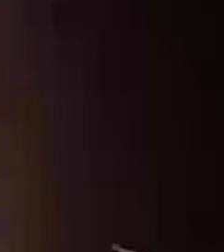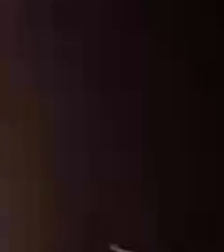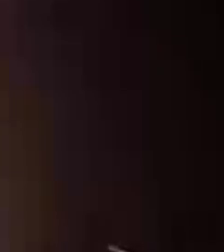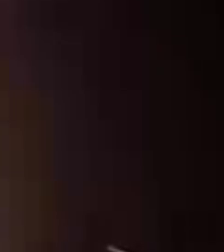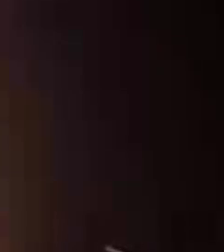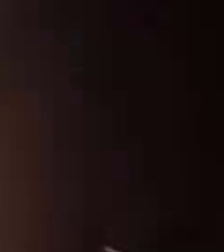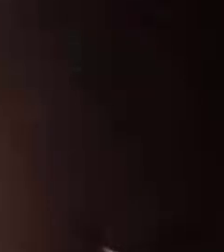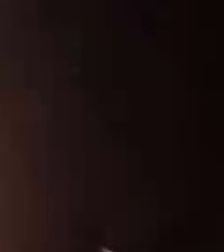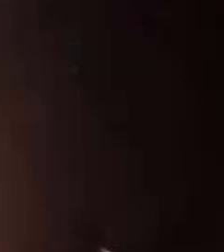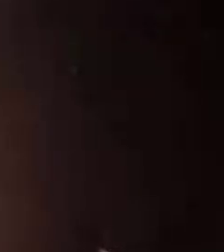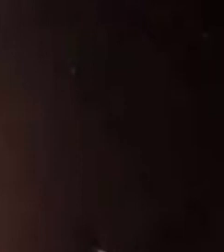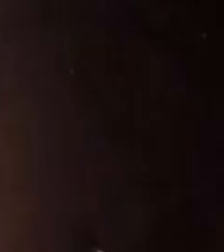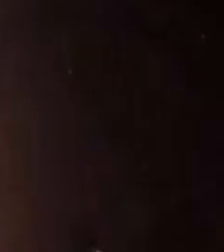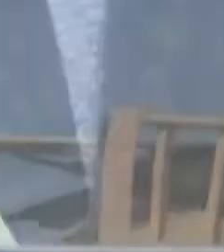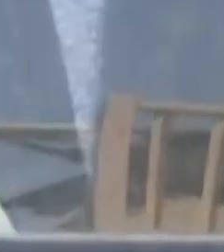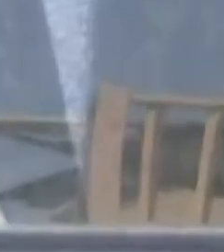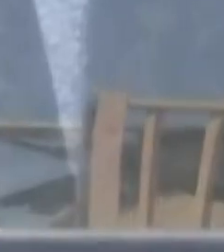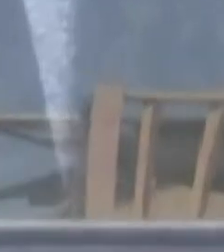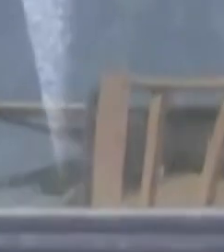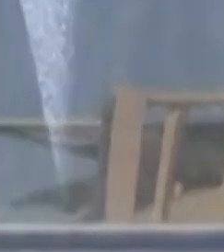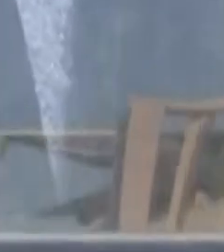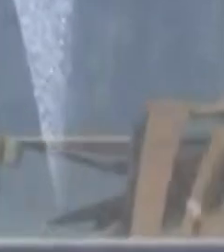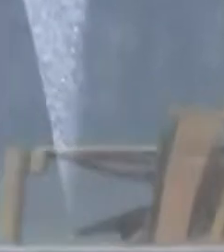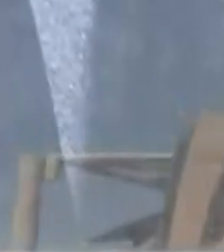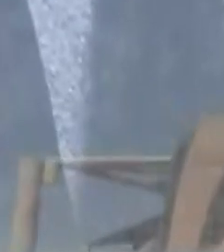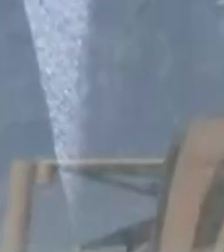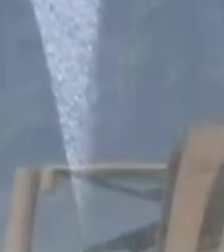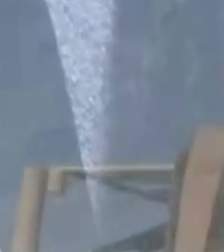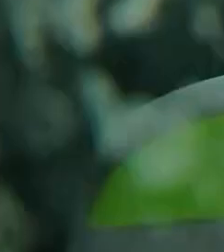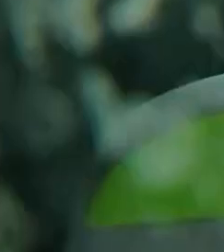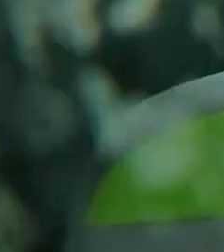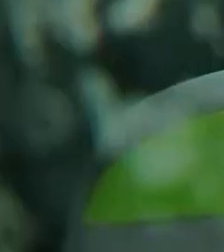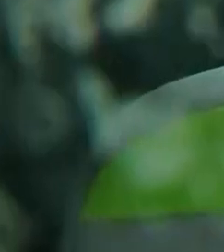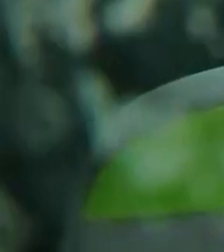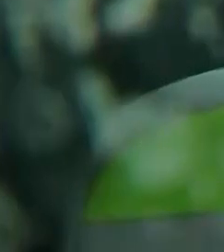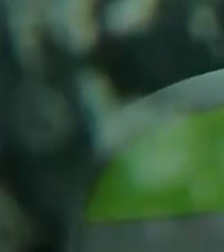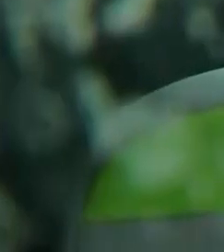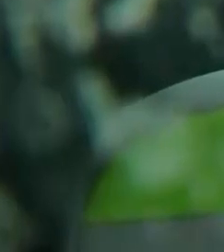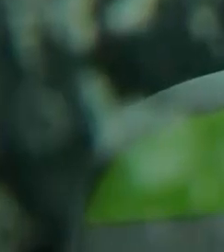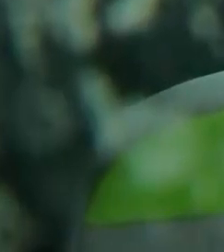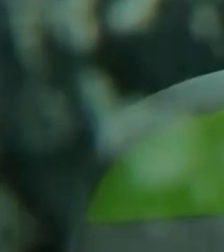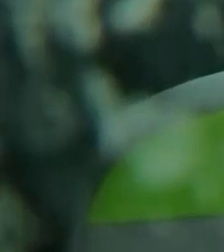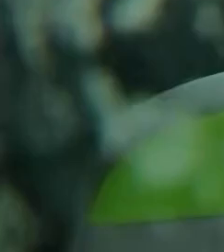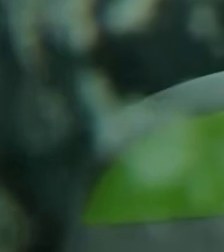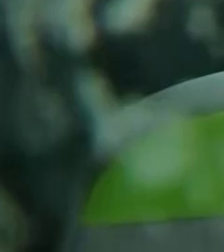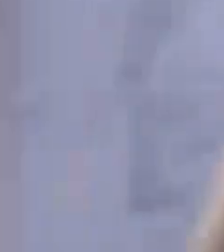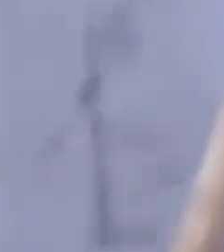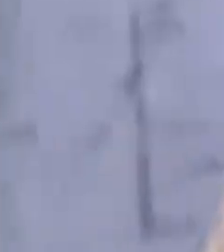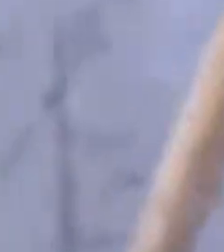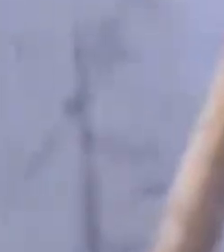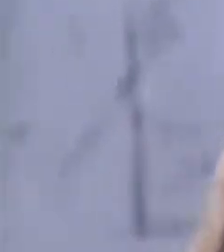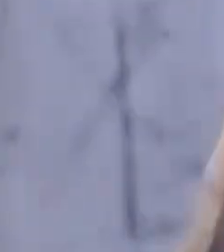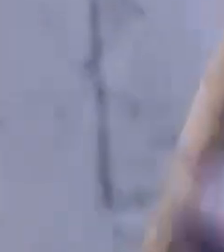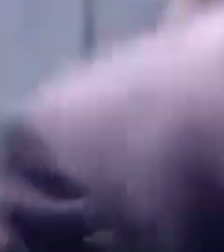יותר מ-900 ילדים נשכחו בכלי רכב בעשור האחרון. בן שנתיים מת היום ביישוב רכסים לאחר שנשכח ברכב.